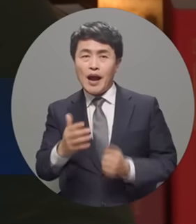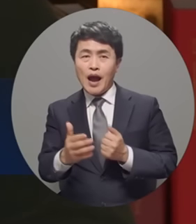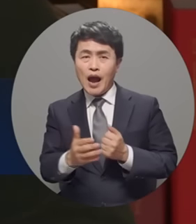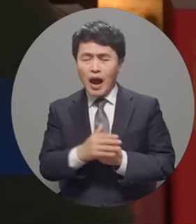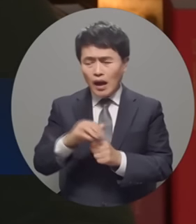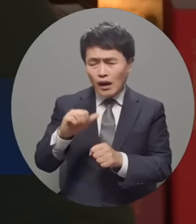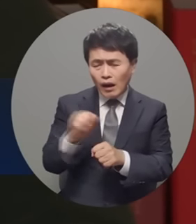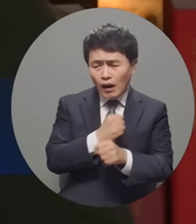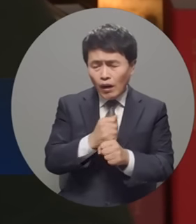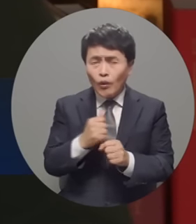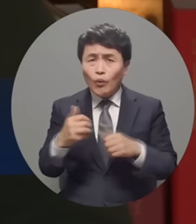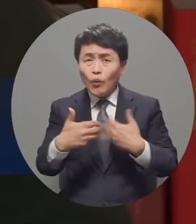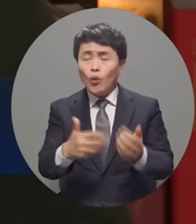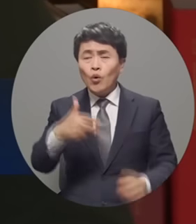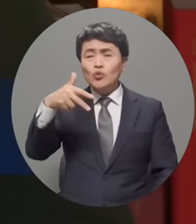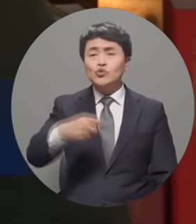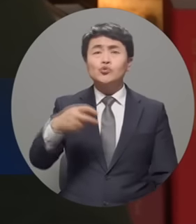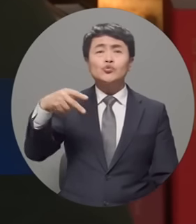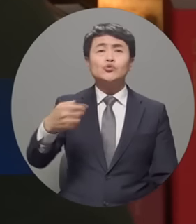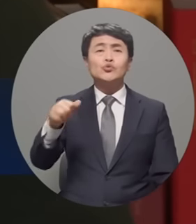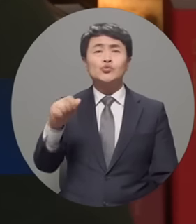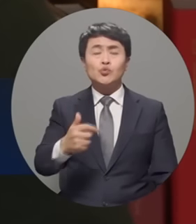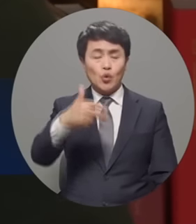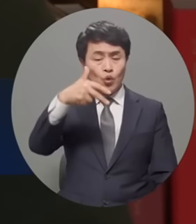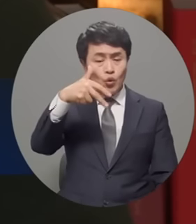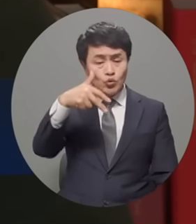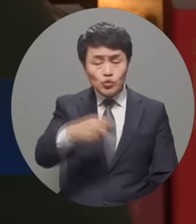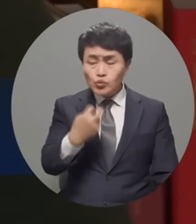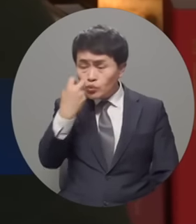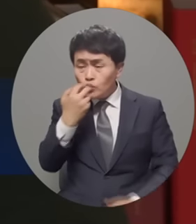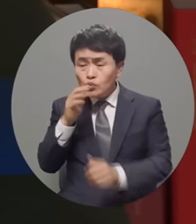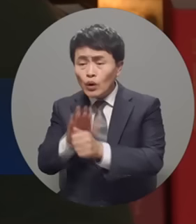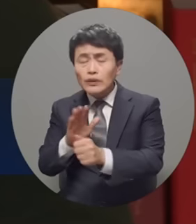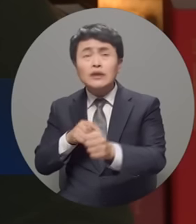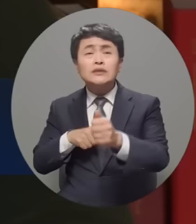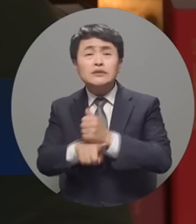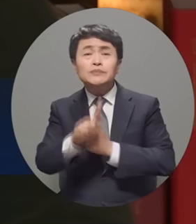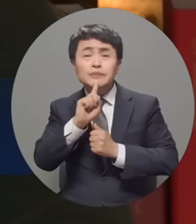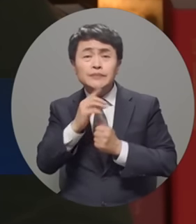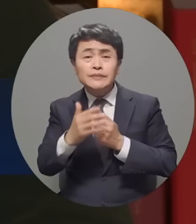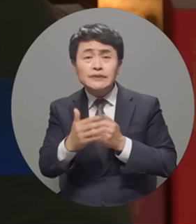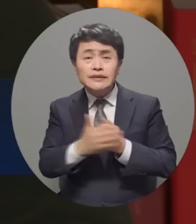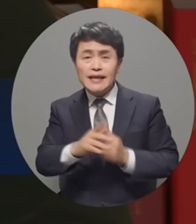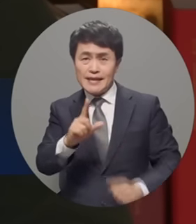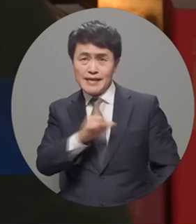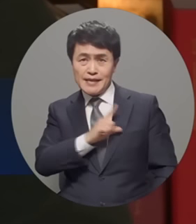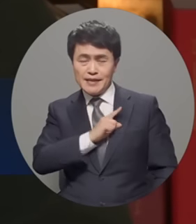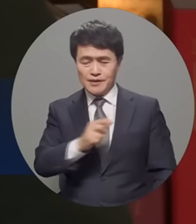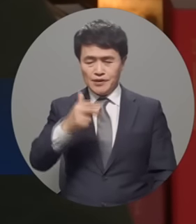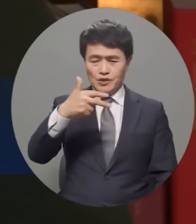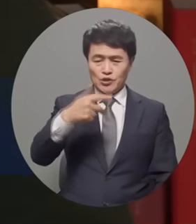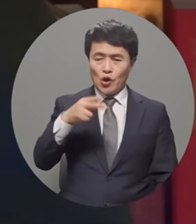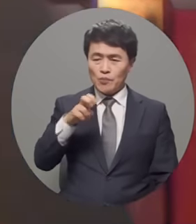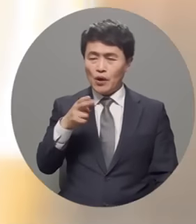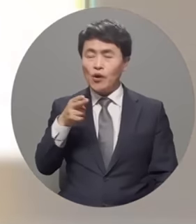이름이 있어요. 주수호예요. 주를 수호한다라는 의미겠죠. 그 이름은 정명석이 주는